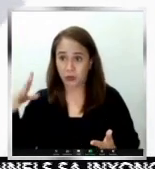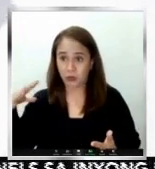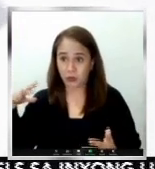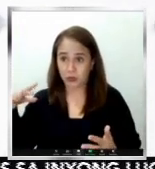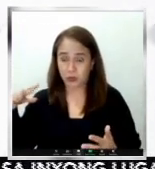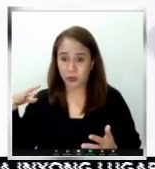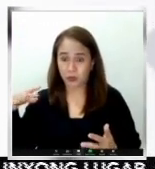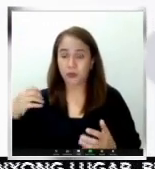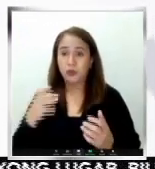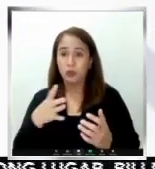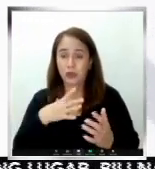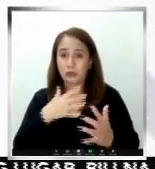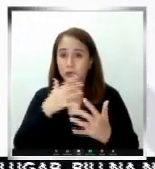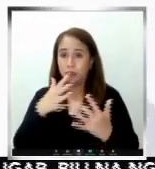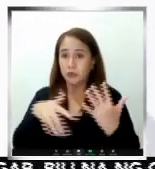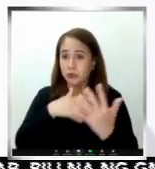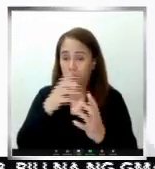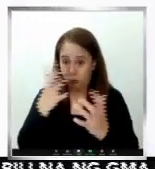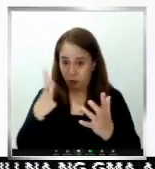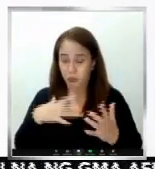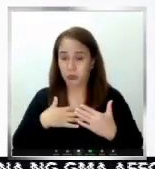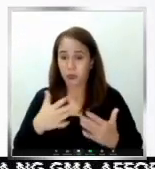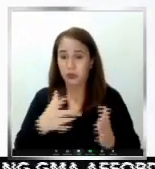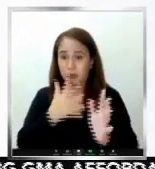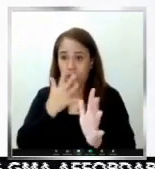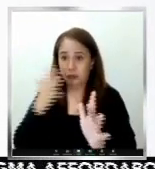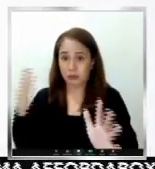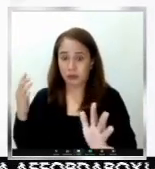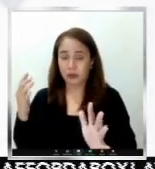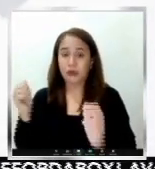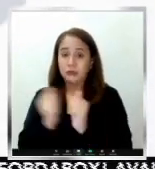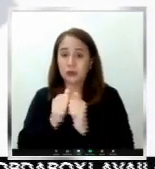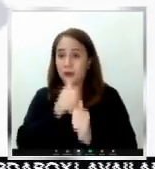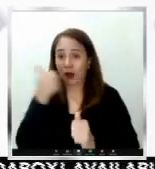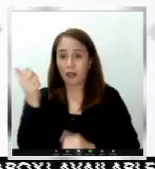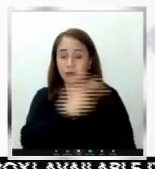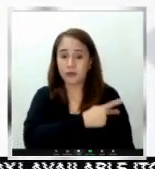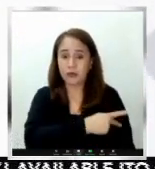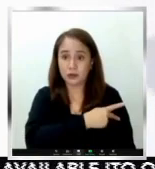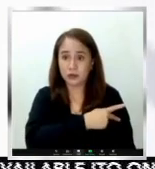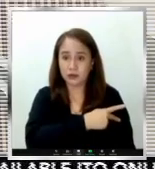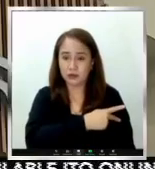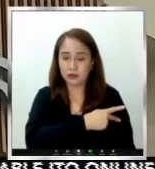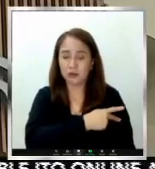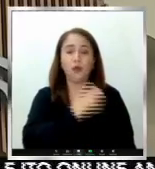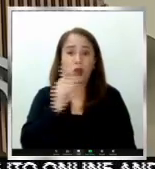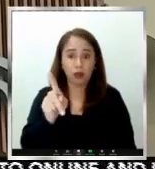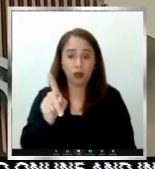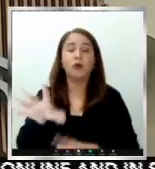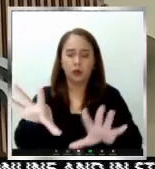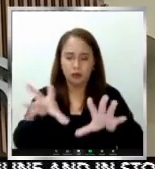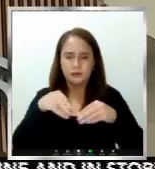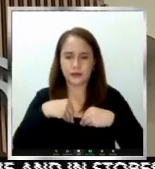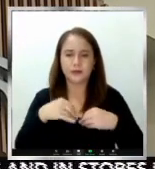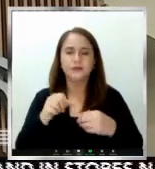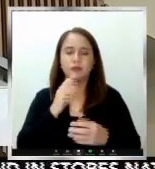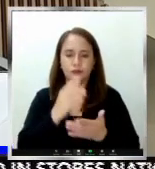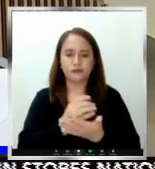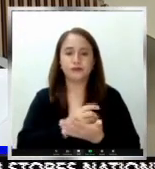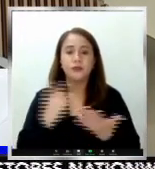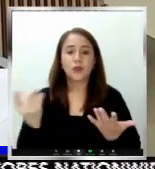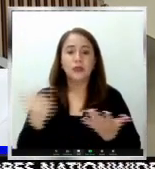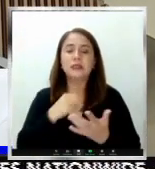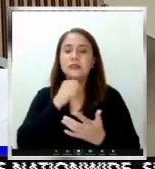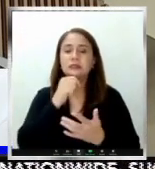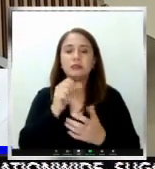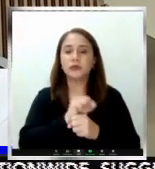at pumila doon sa dami ng pasyente na ito, ay tinatanggap pa rin naman namin sila syempre. Hindi rin daw uubra sa iba nilang pasyente